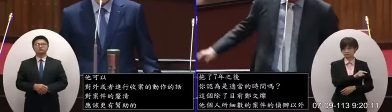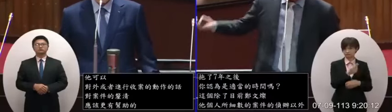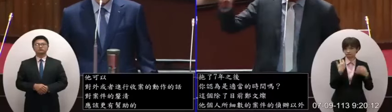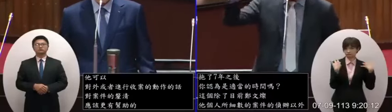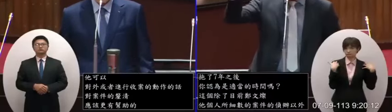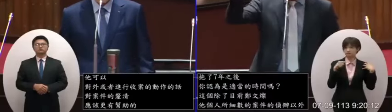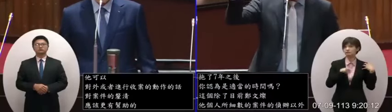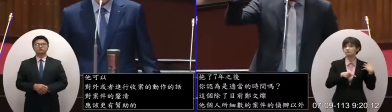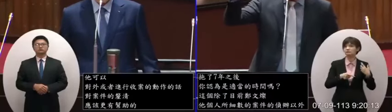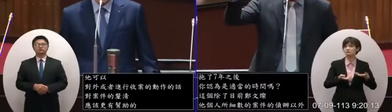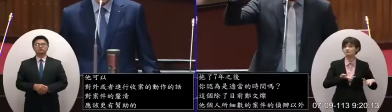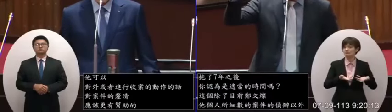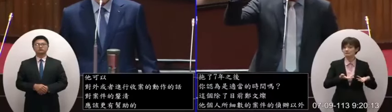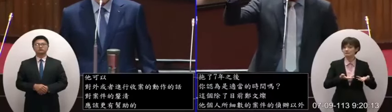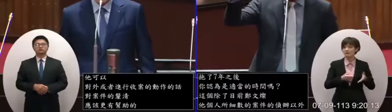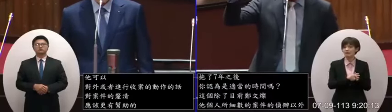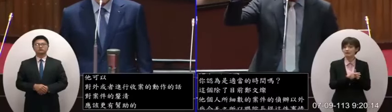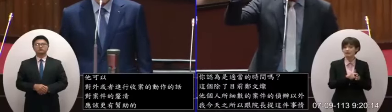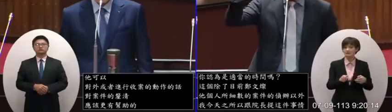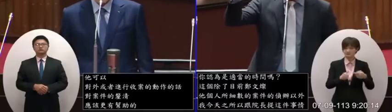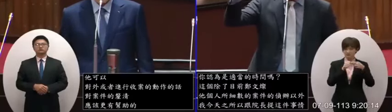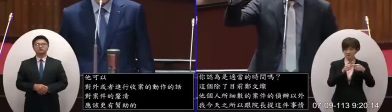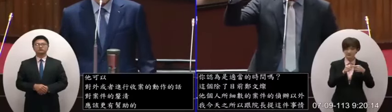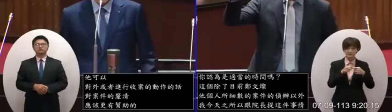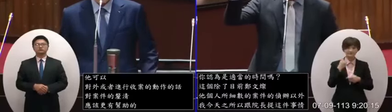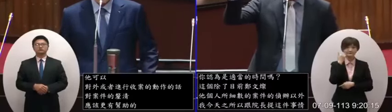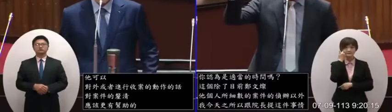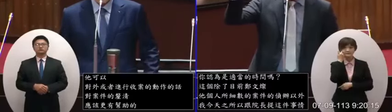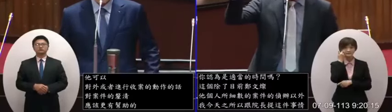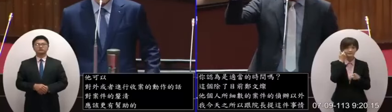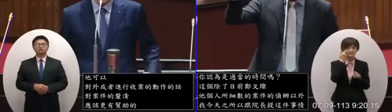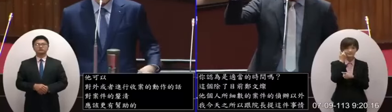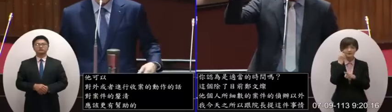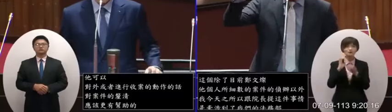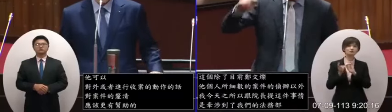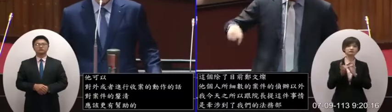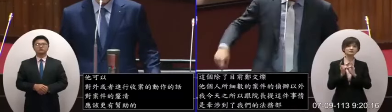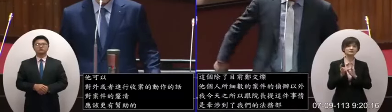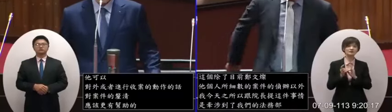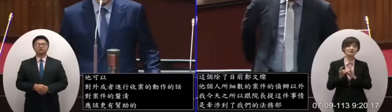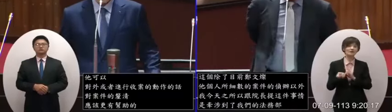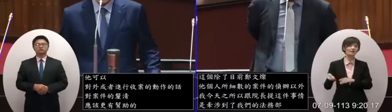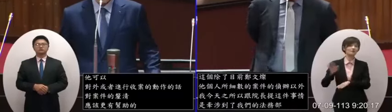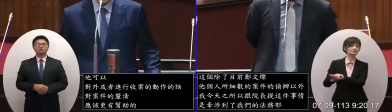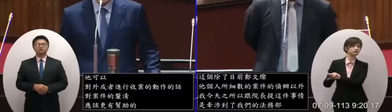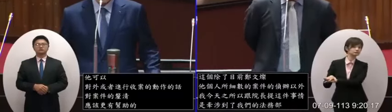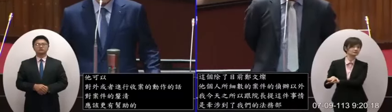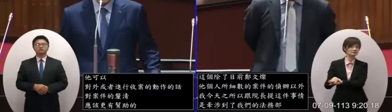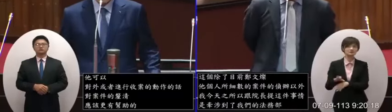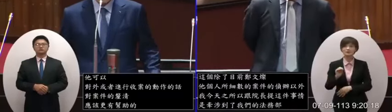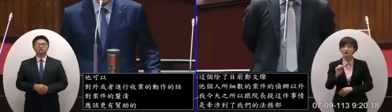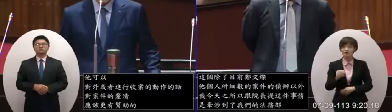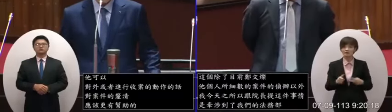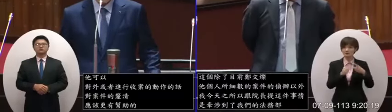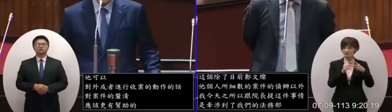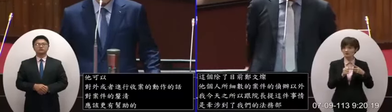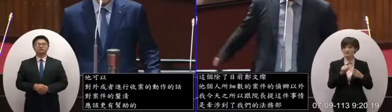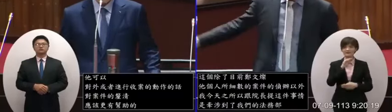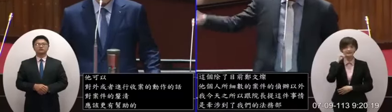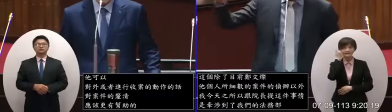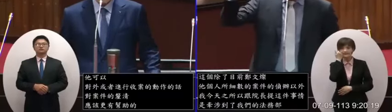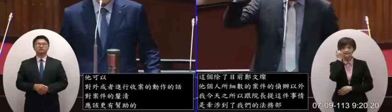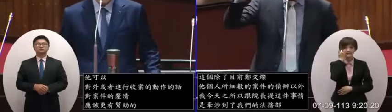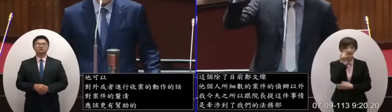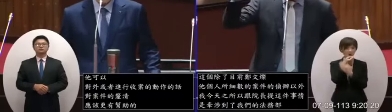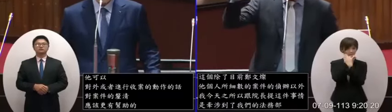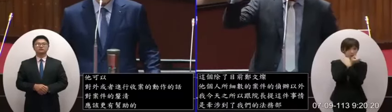子的时候，第一个有没有人压案，第二个更严重的显然是消息有泄露，所